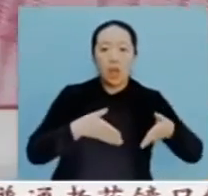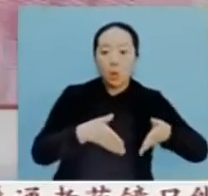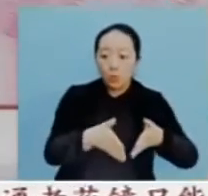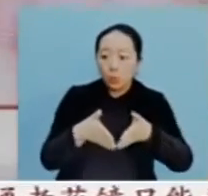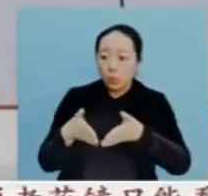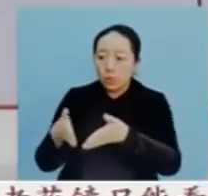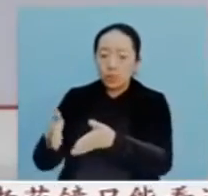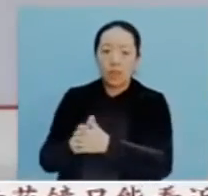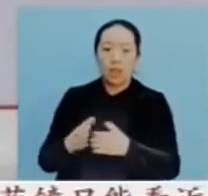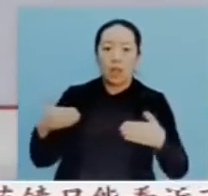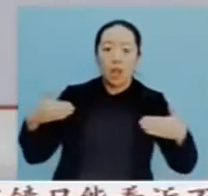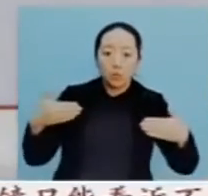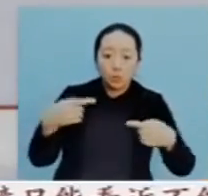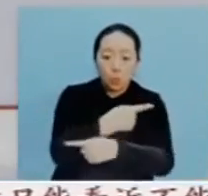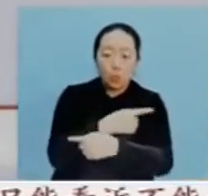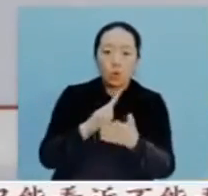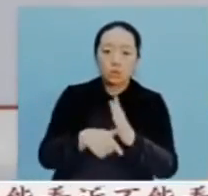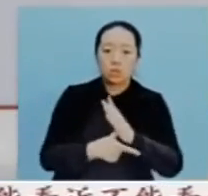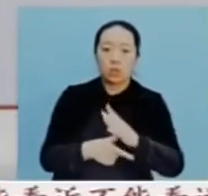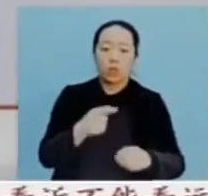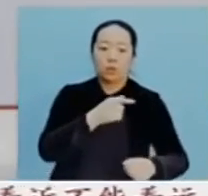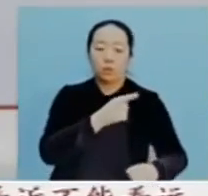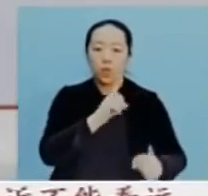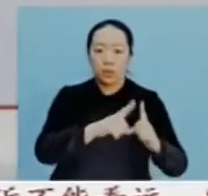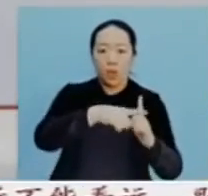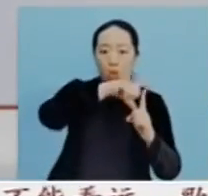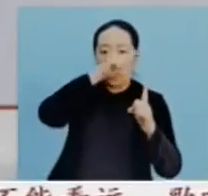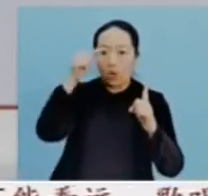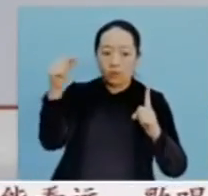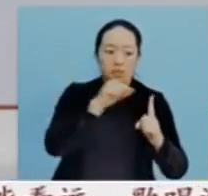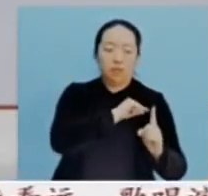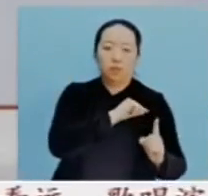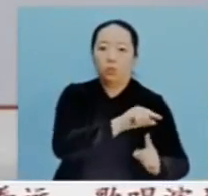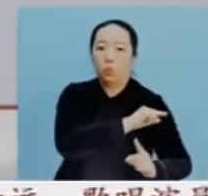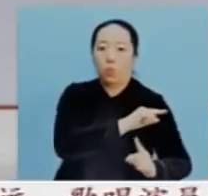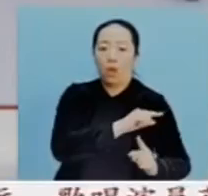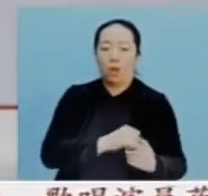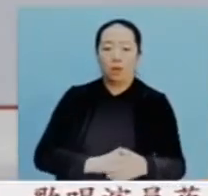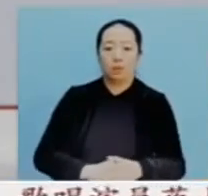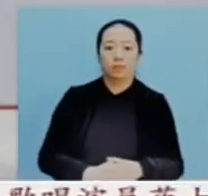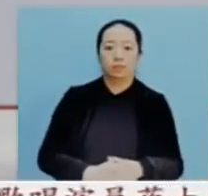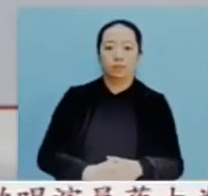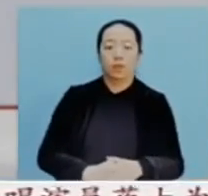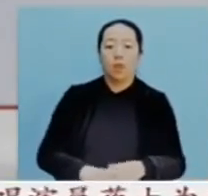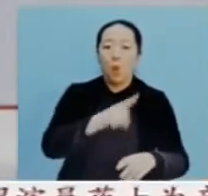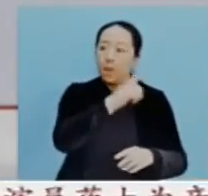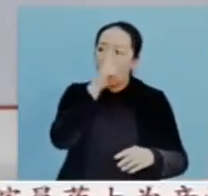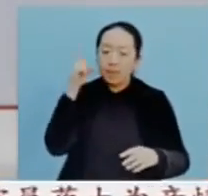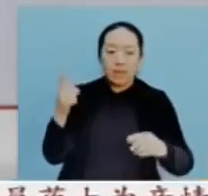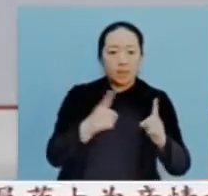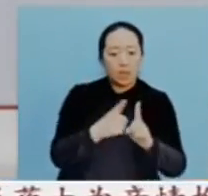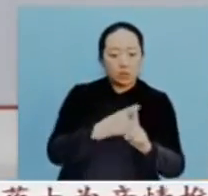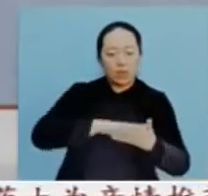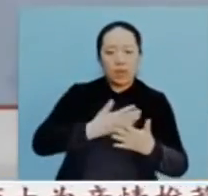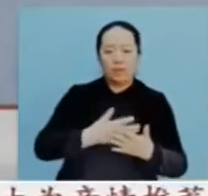到奇门杆，这就是抽打奇门。尽管每天的训练如此的艰辛，可作为国家队的一名运